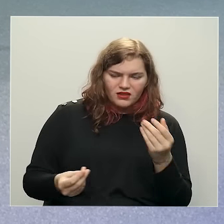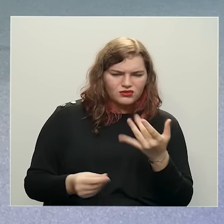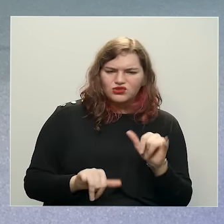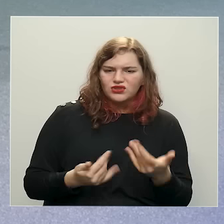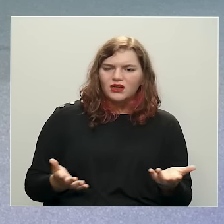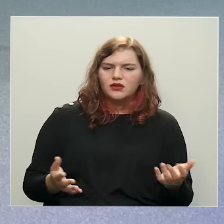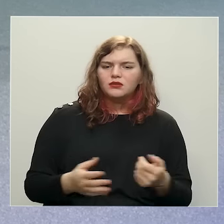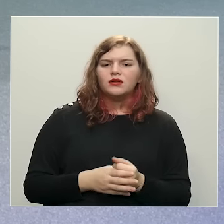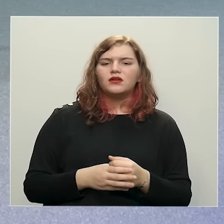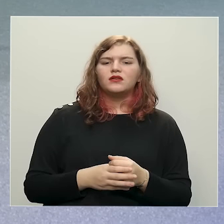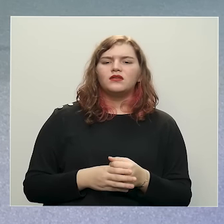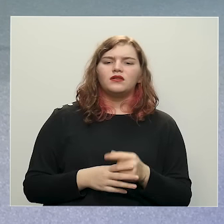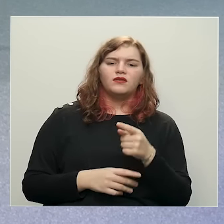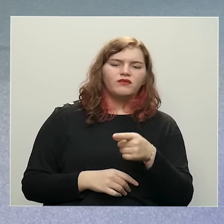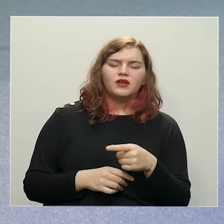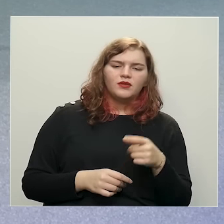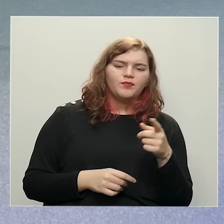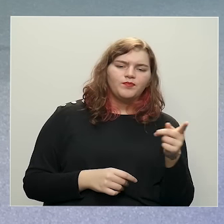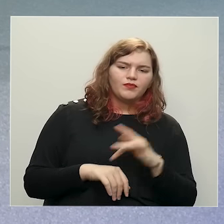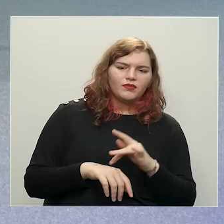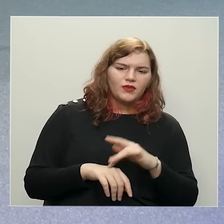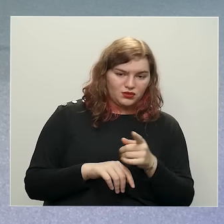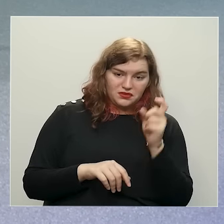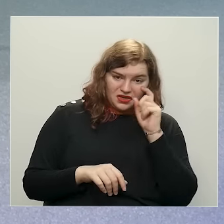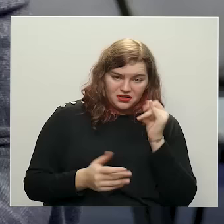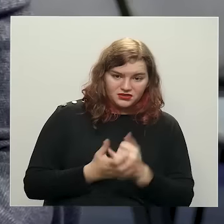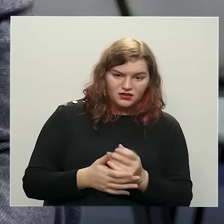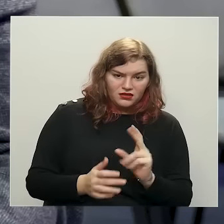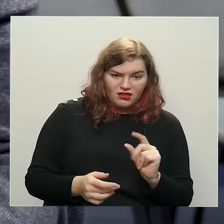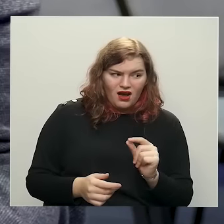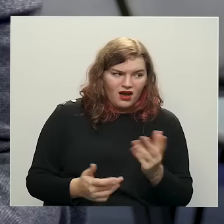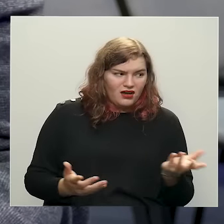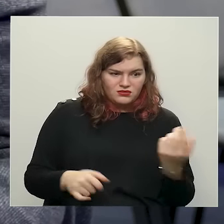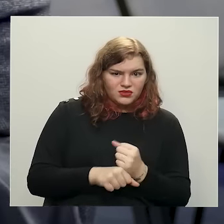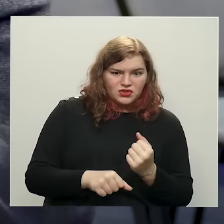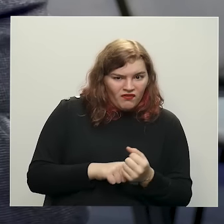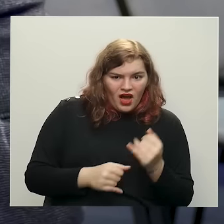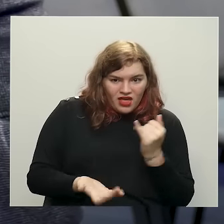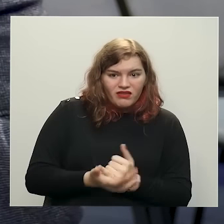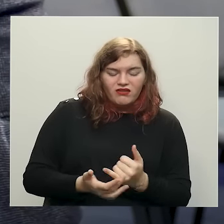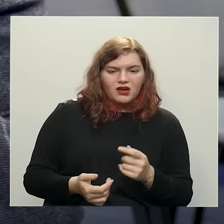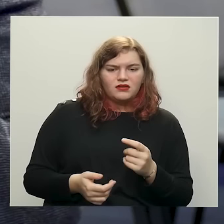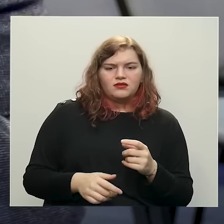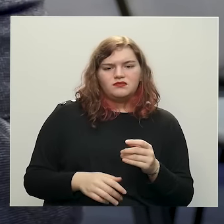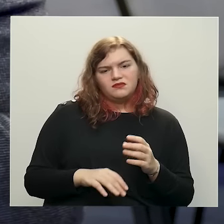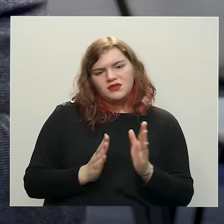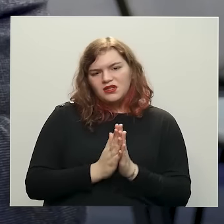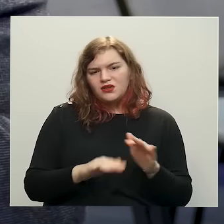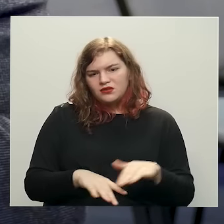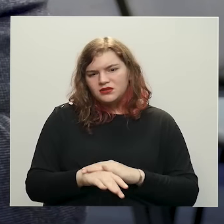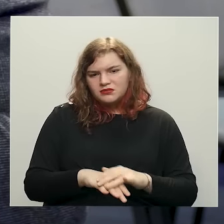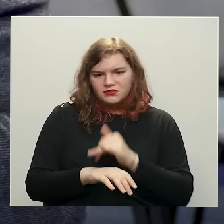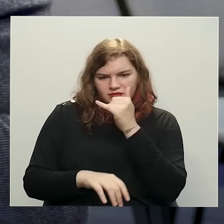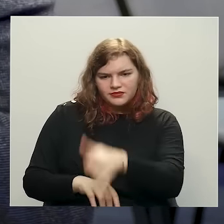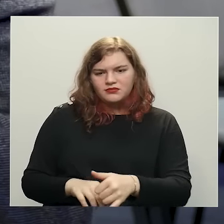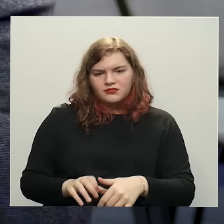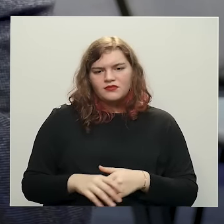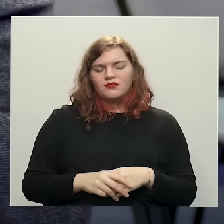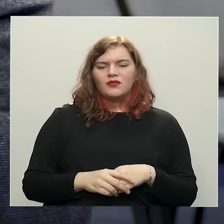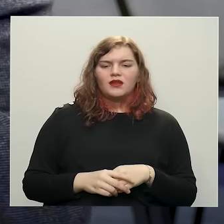măi? Măi, fetele, voi către asistente, voi credeți lucrul ăsta? Da, domnul doctor, vă rog să mă iertați, că una dintre ele a înjurat.